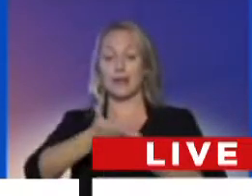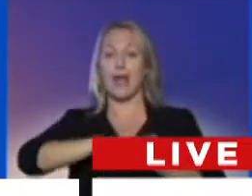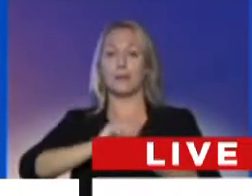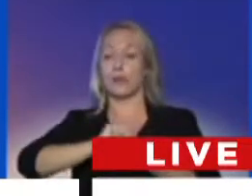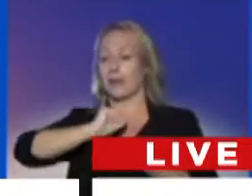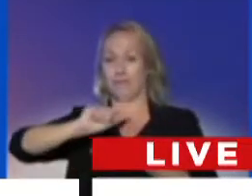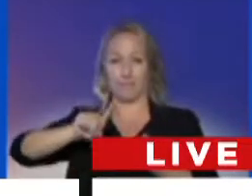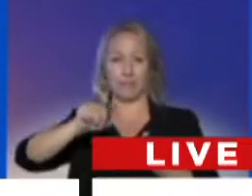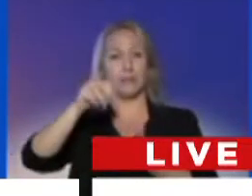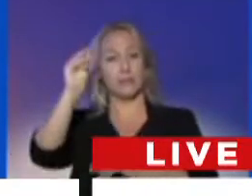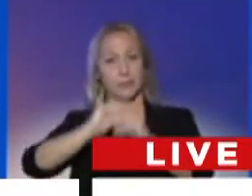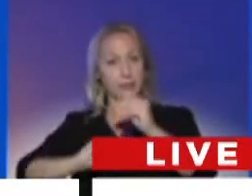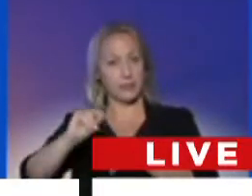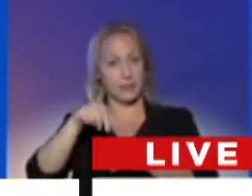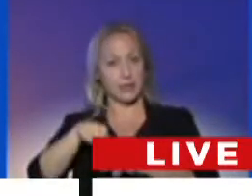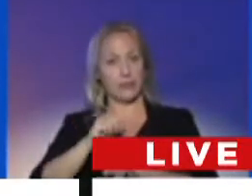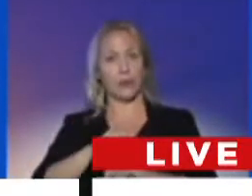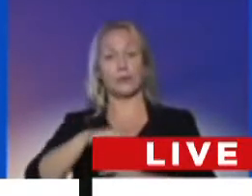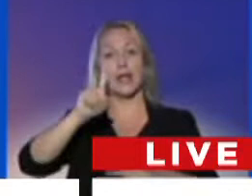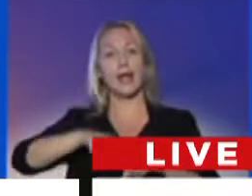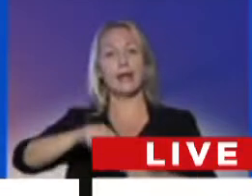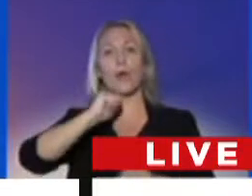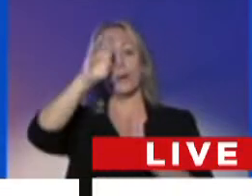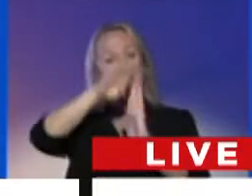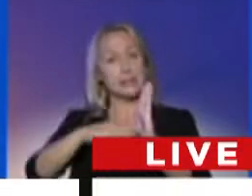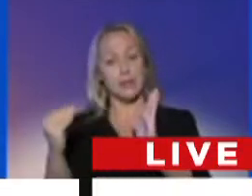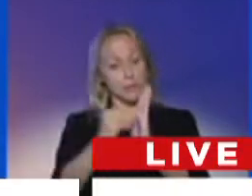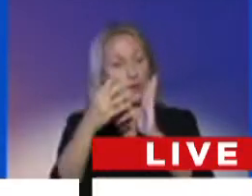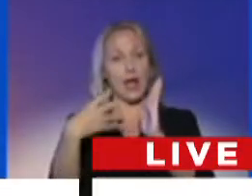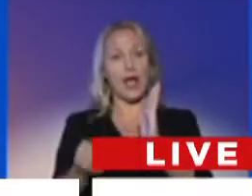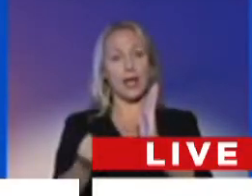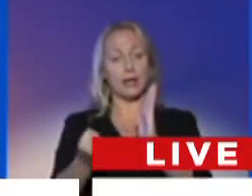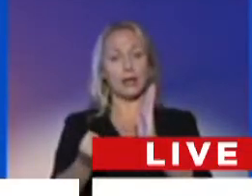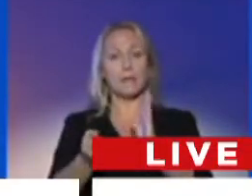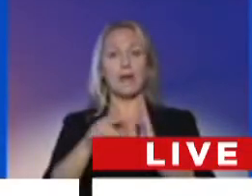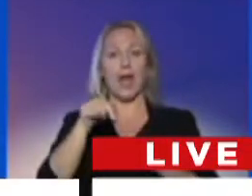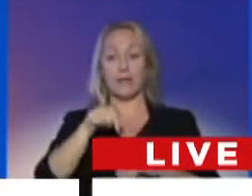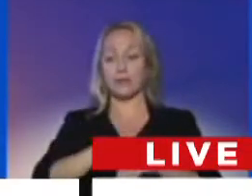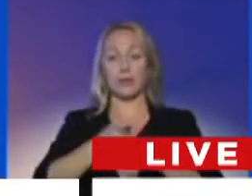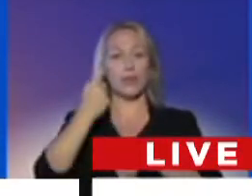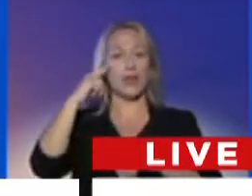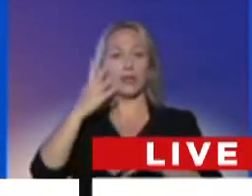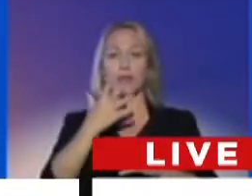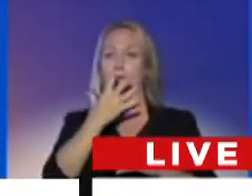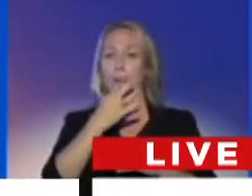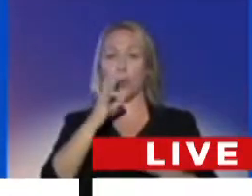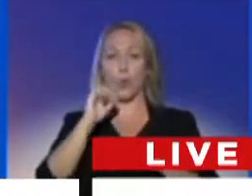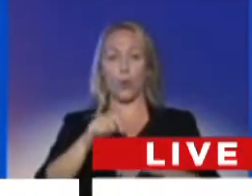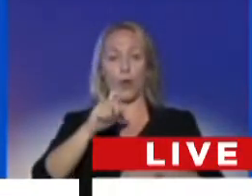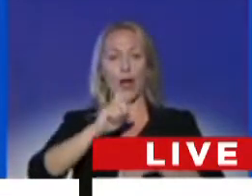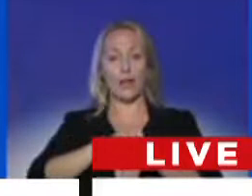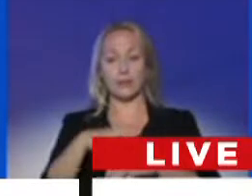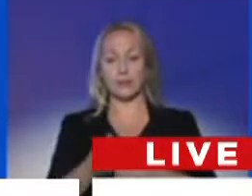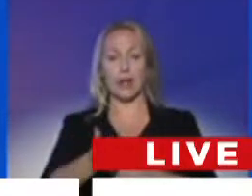η οποία σας θυμίζω ότι προβλέπεται στο Ελληνικό Σύνταγμα, και δεν βλέπω τον λόγο γιατί μια δυνατότητα